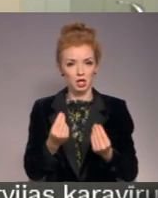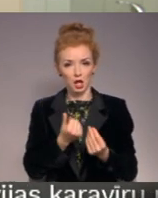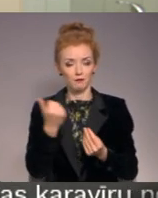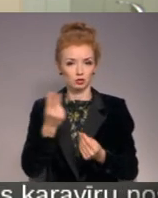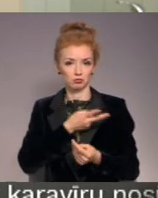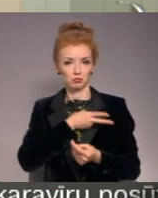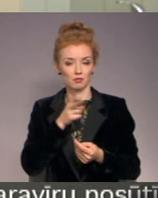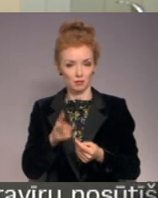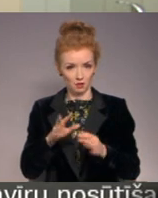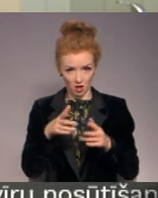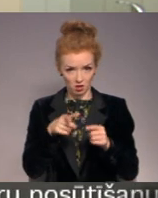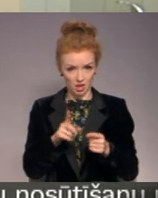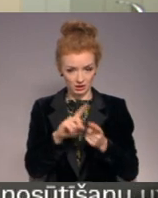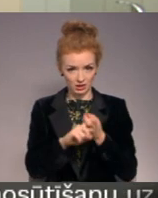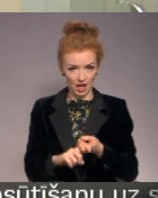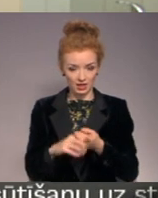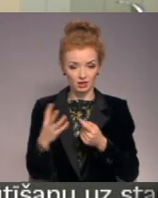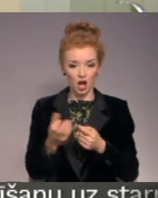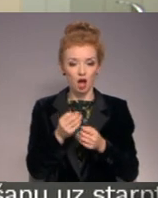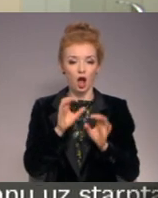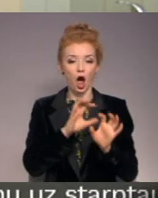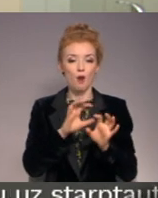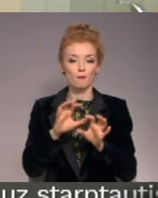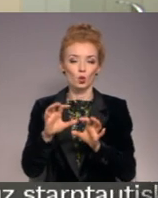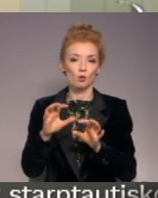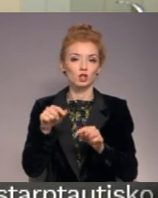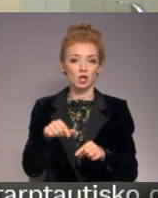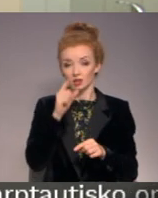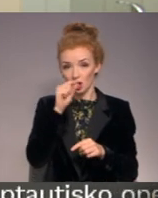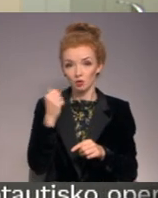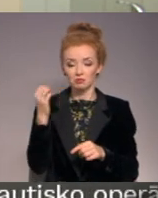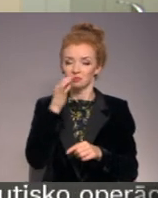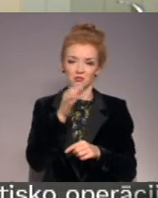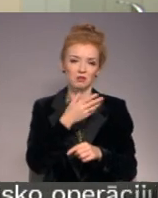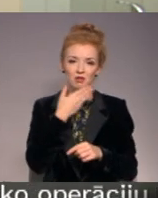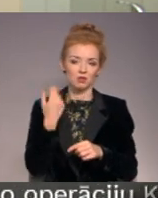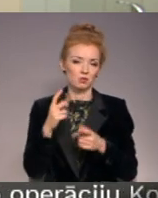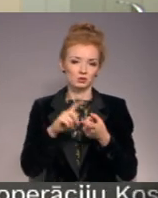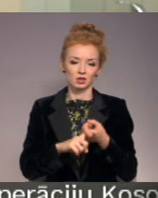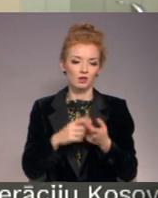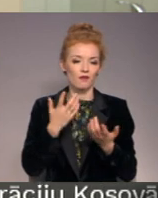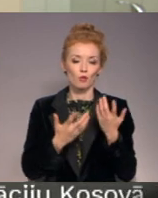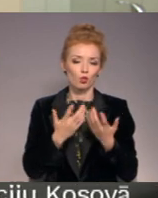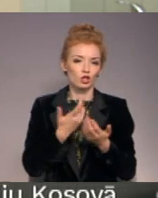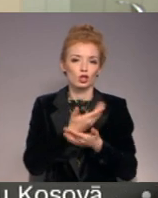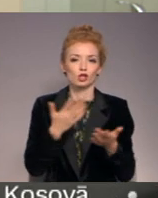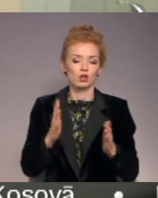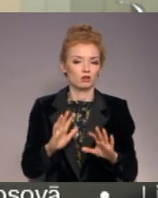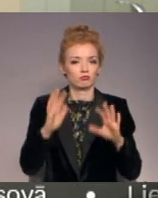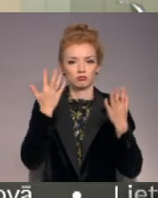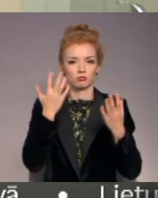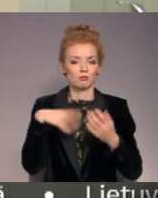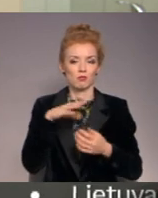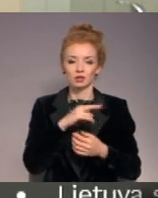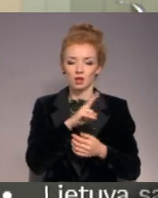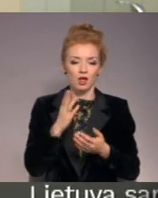jūs kaut kā saistat to ar to aprūpi, kas notika Stradiņos? Domāju, ka nē. Tad viss, kas var, diemžēl, notikt. Mēs